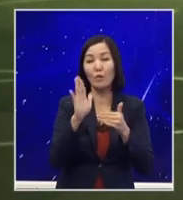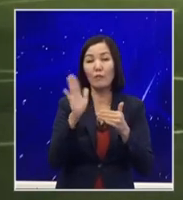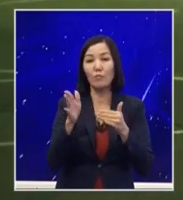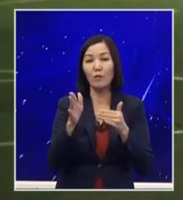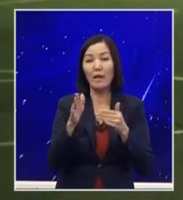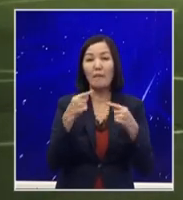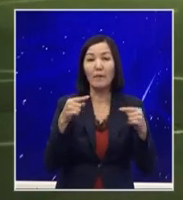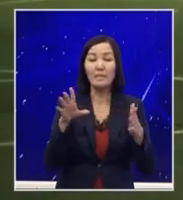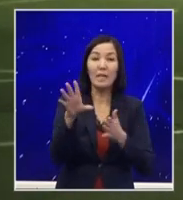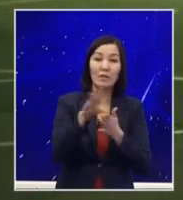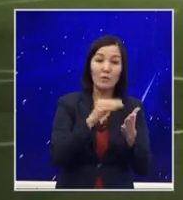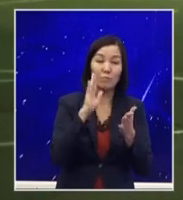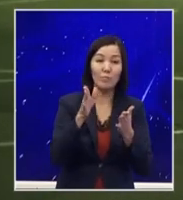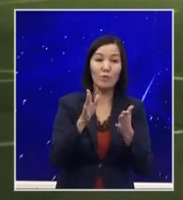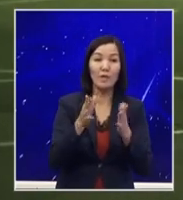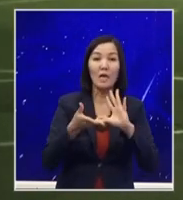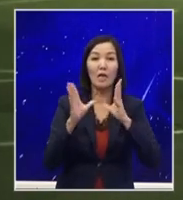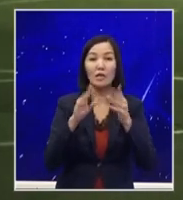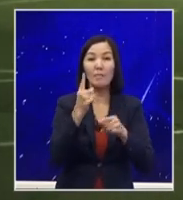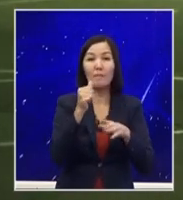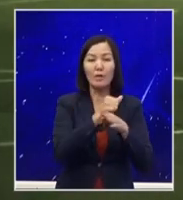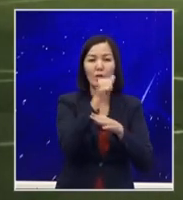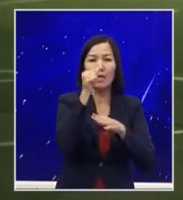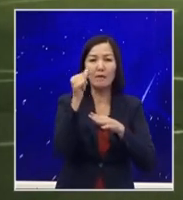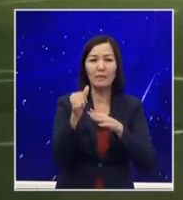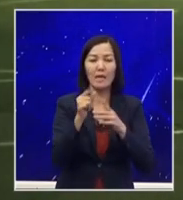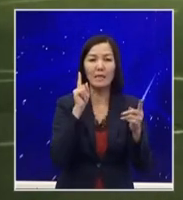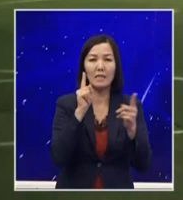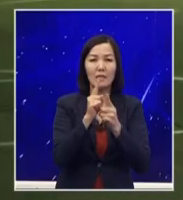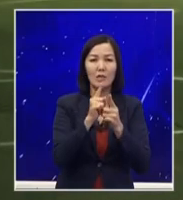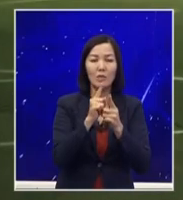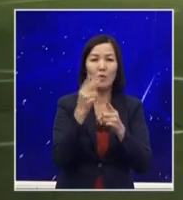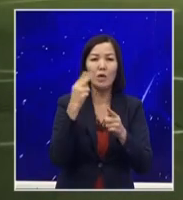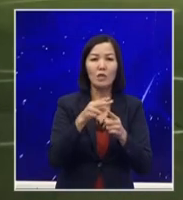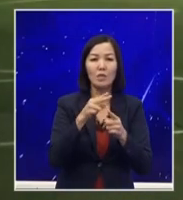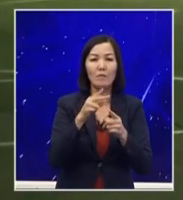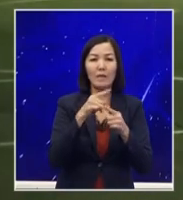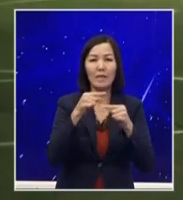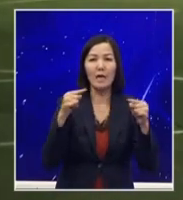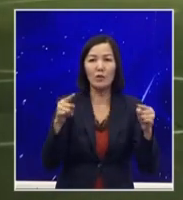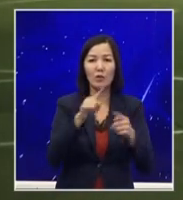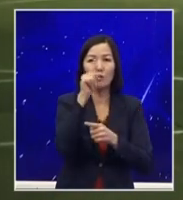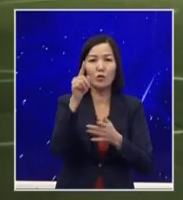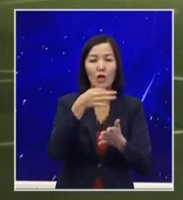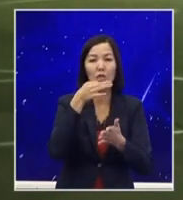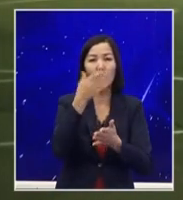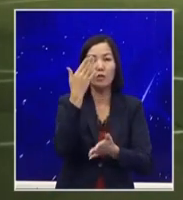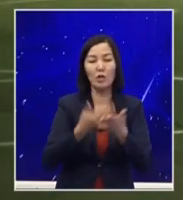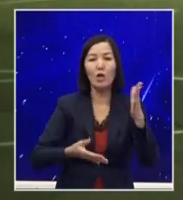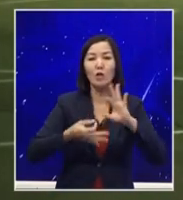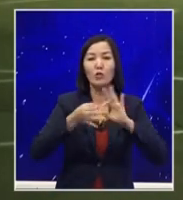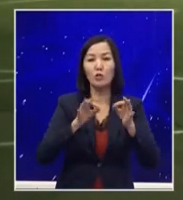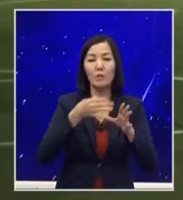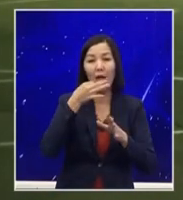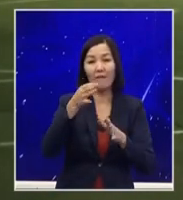сабақ болсын деп жауап берді. Жалпы брифинг 1,5 сағатқа созылып, әкімге 20-дан аса сұрақ қойылды. Оның барлығына тұшымды